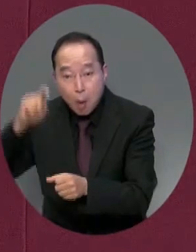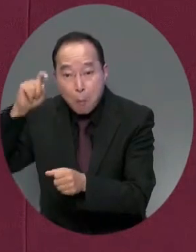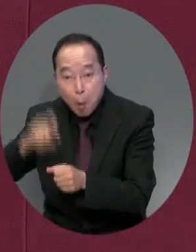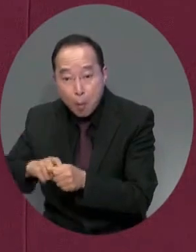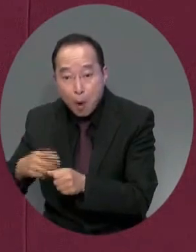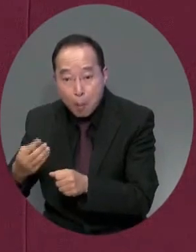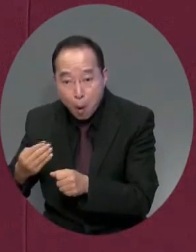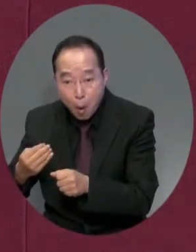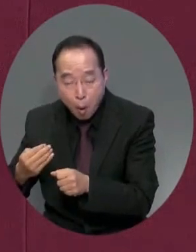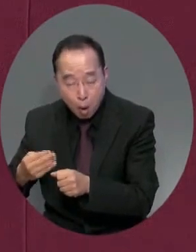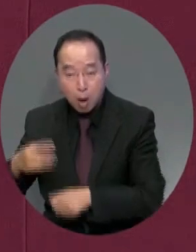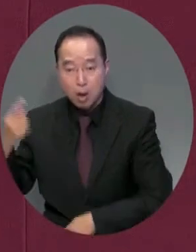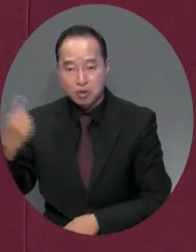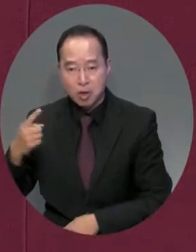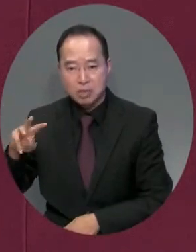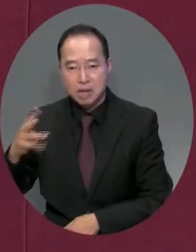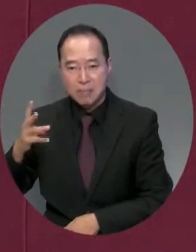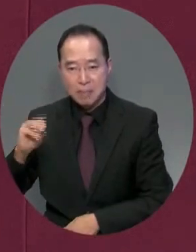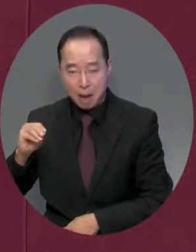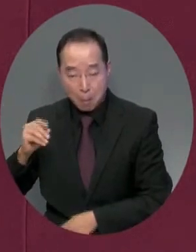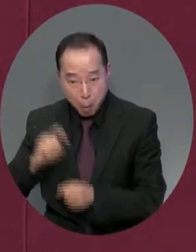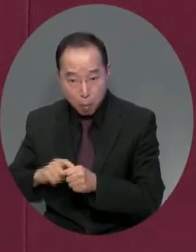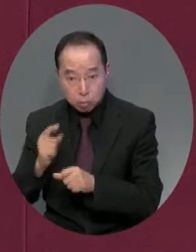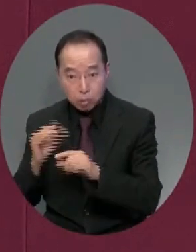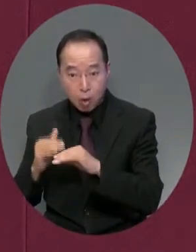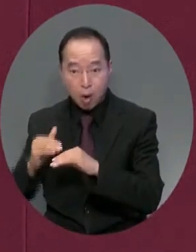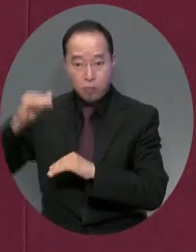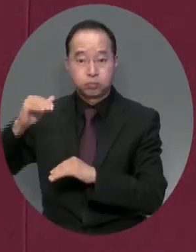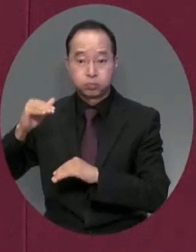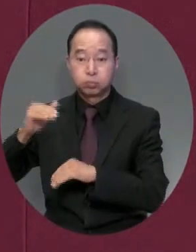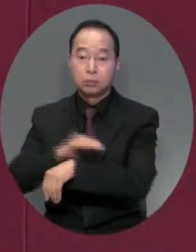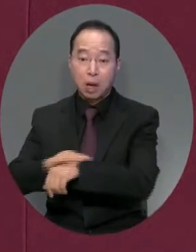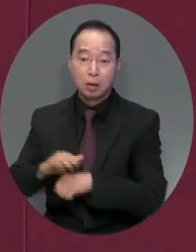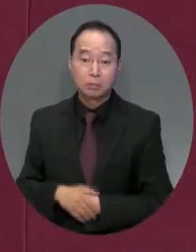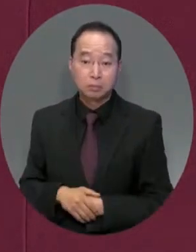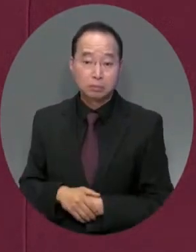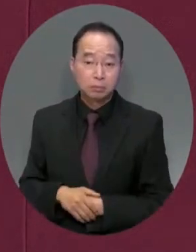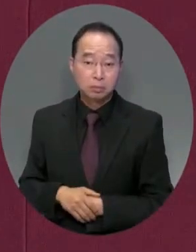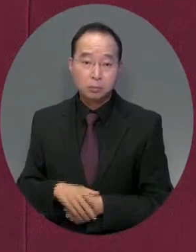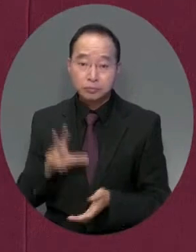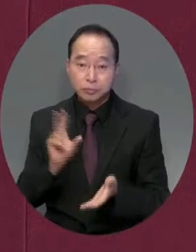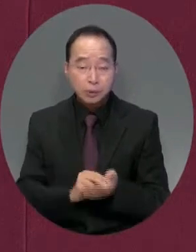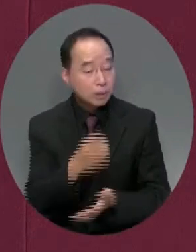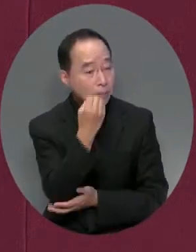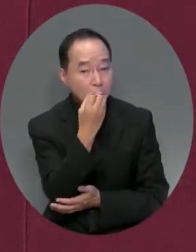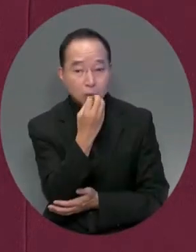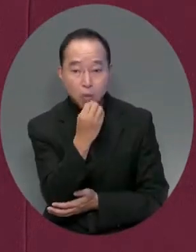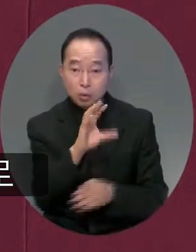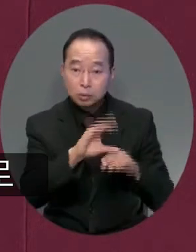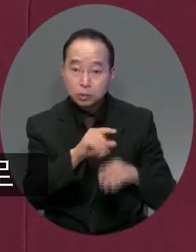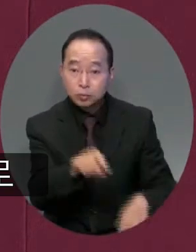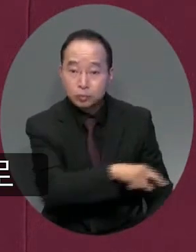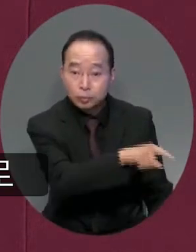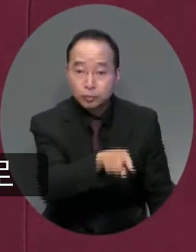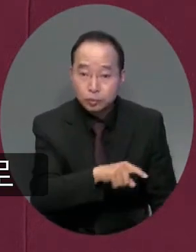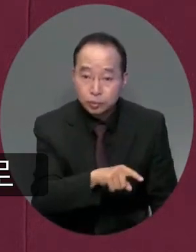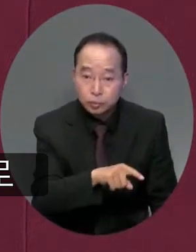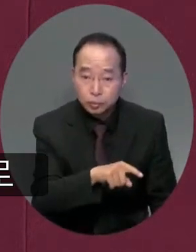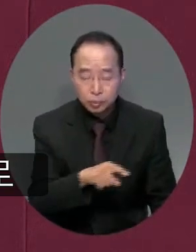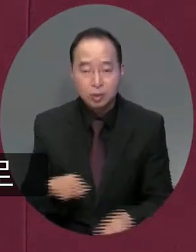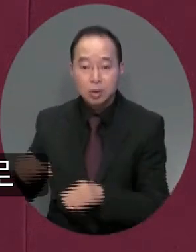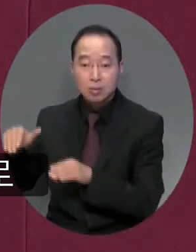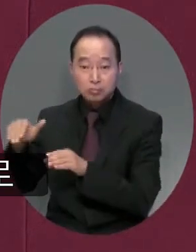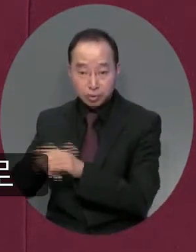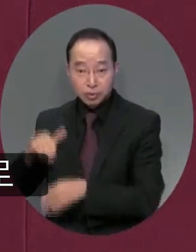크게 상회하고 있습니다. 반면 우리 언론은 어떻습니까? 문재인 정부 출범 이후 한국 언론